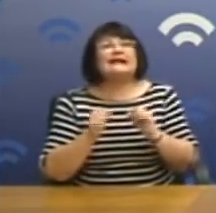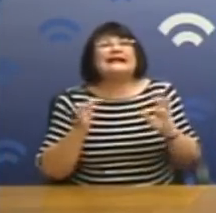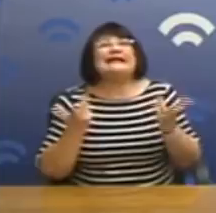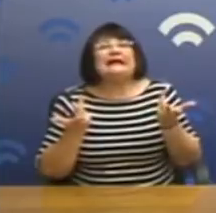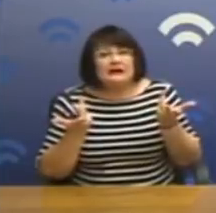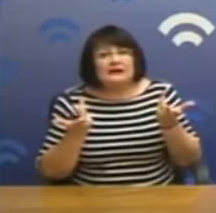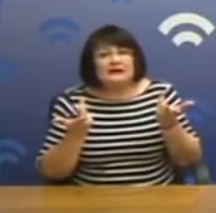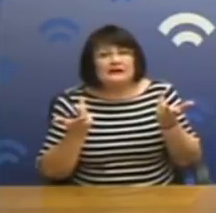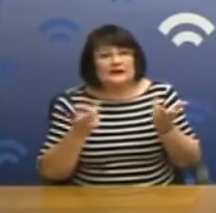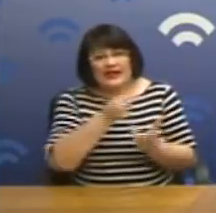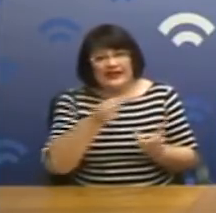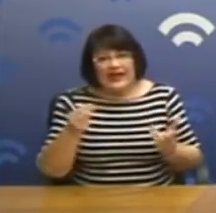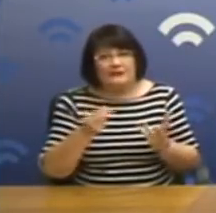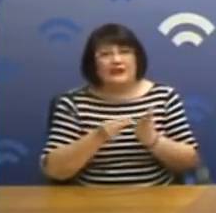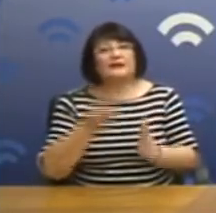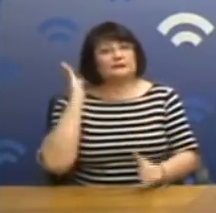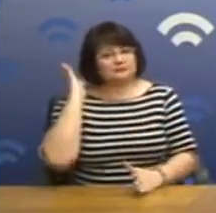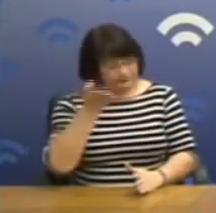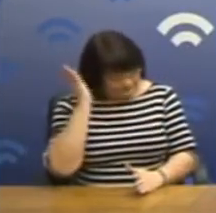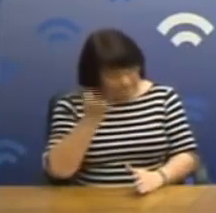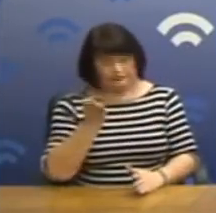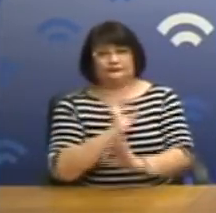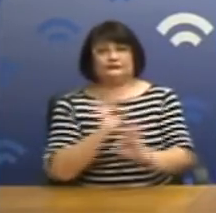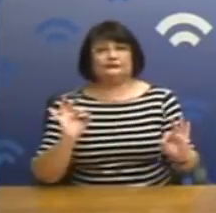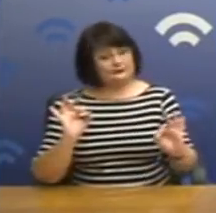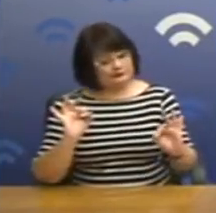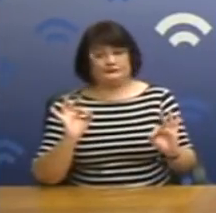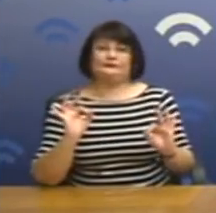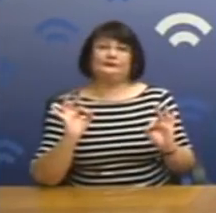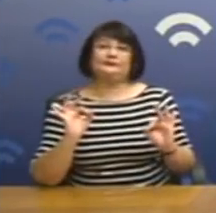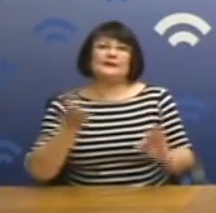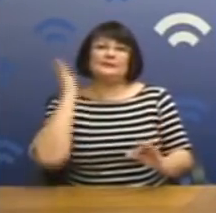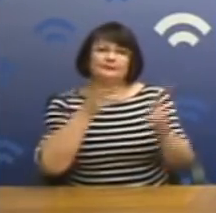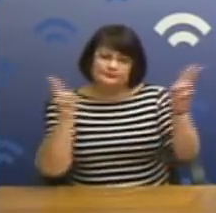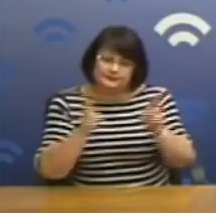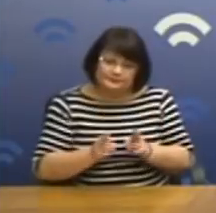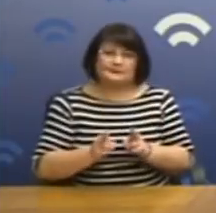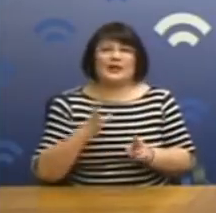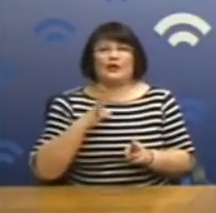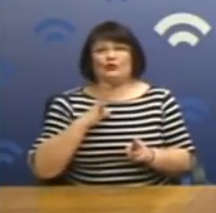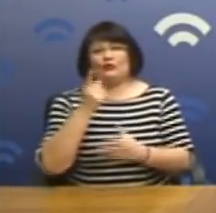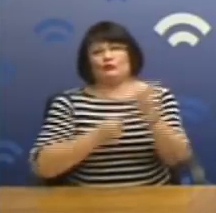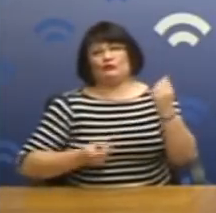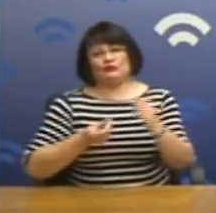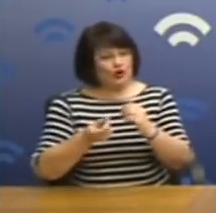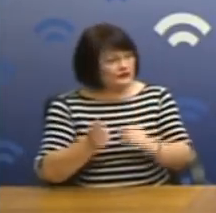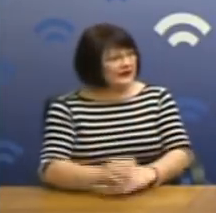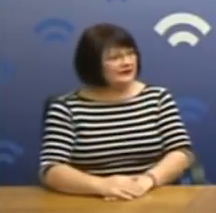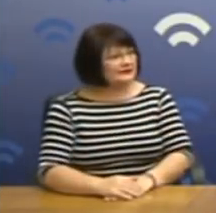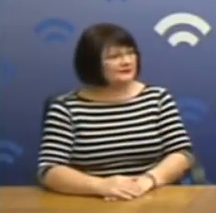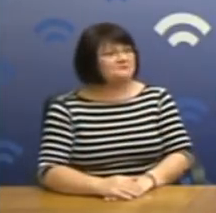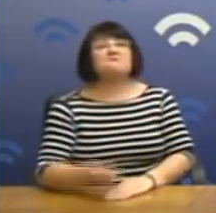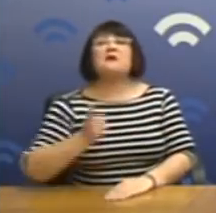με μεγαλύτερη καταστολή και περιορισμό δικαιωμάτων. Βέβαια, δεν περιμέναμε και